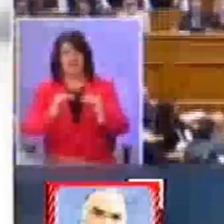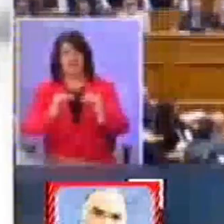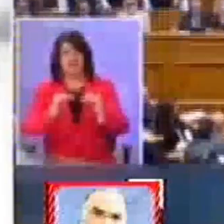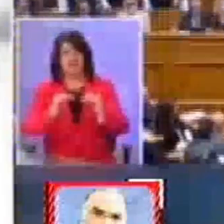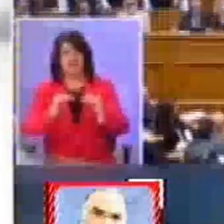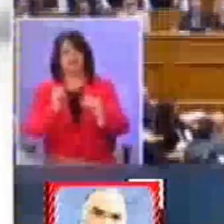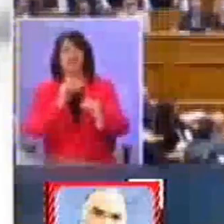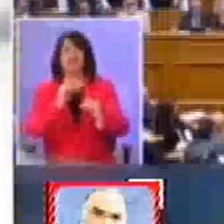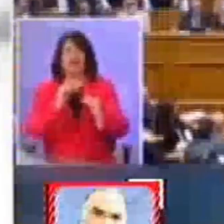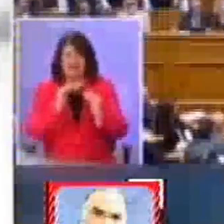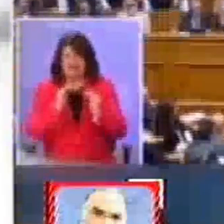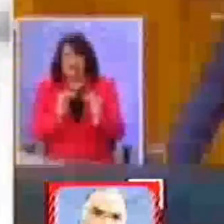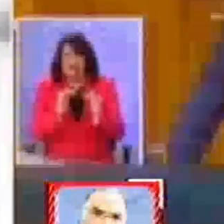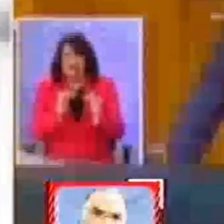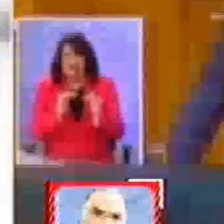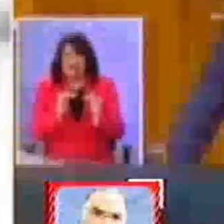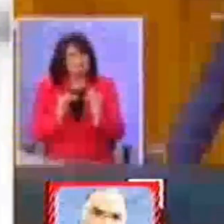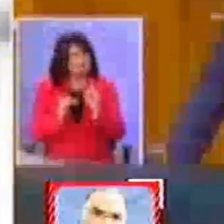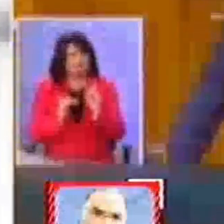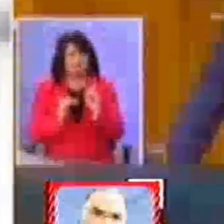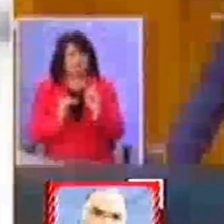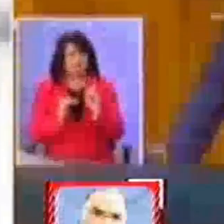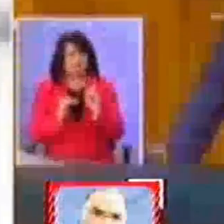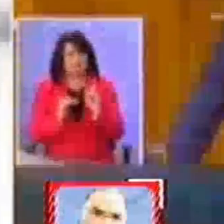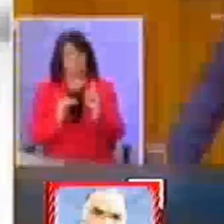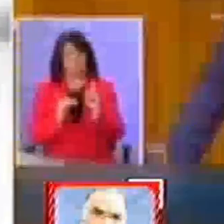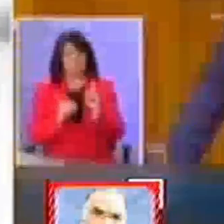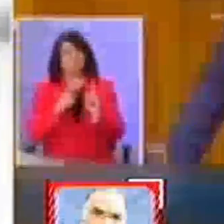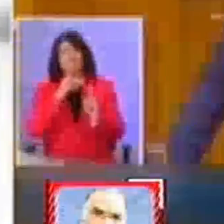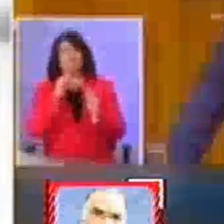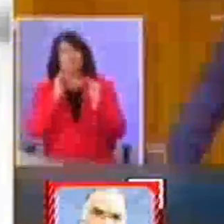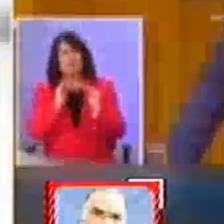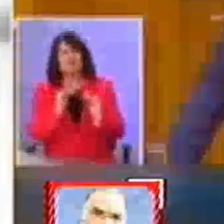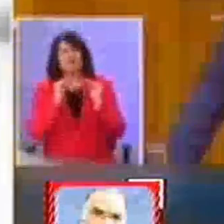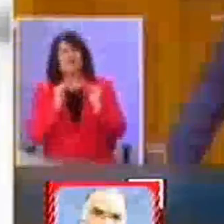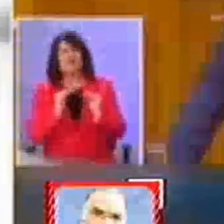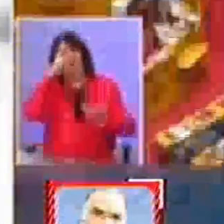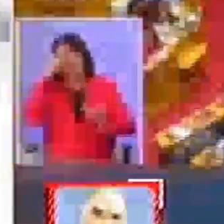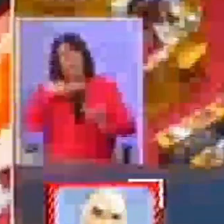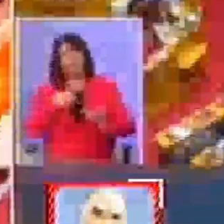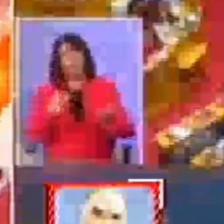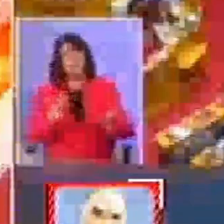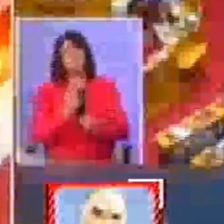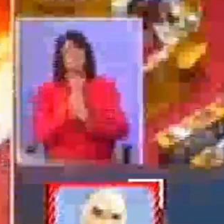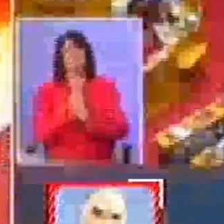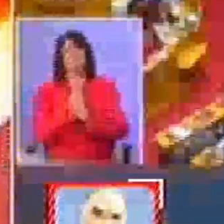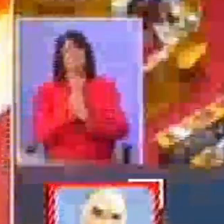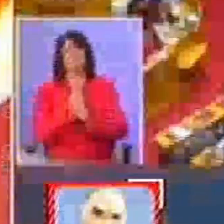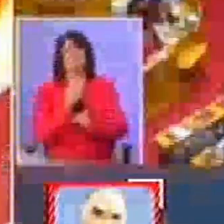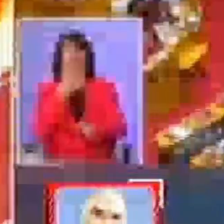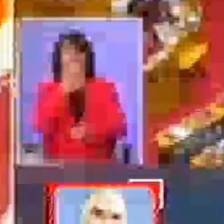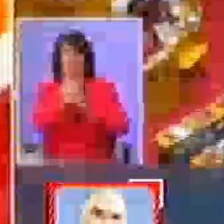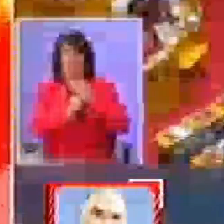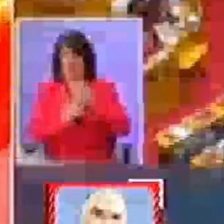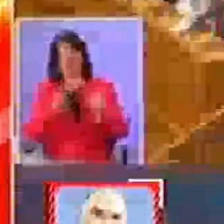σχέδιο υπάρχει, και εδώ έχω εγώ κάποιες υποψίες για τον κύριο Μητσοτάκη. Ναι. Ότι επειδή όλοι οι δημοσκόποι του